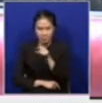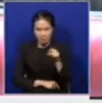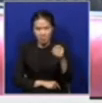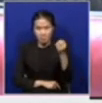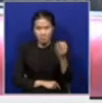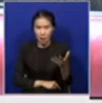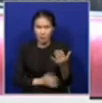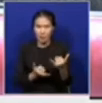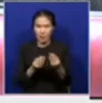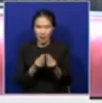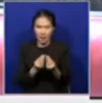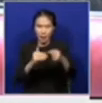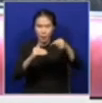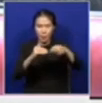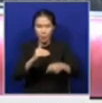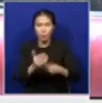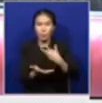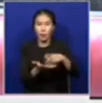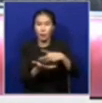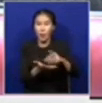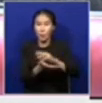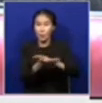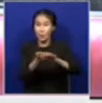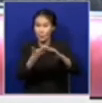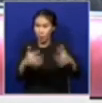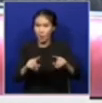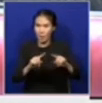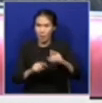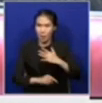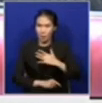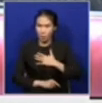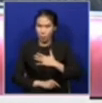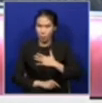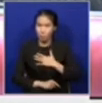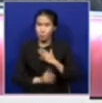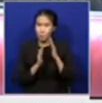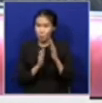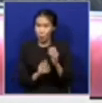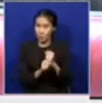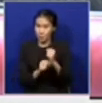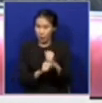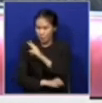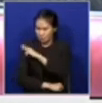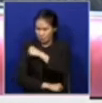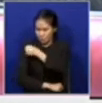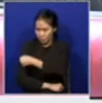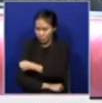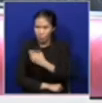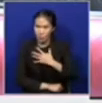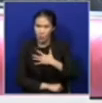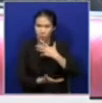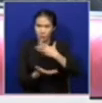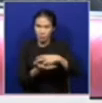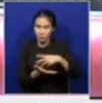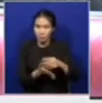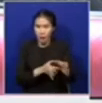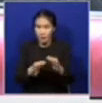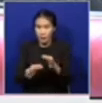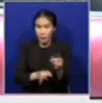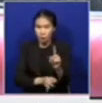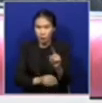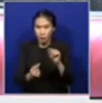ใหญ่ก็ได้พูดไปแล้วแต่ในฐานะที่ผมเป็นบุคลากรทางการแพทย์ก็อยากจะอภิปรายในส่วนที่